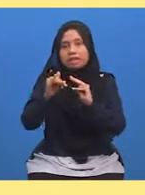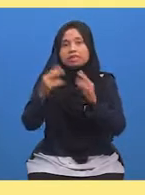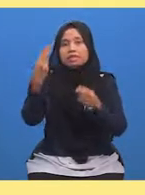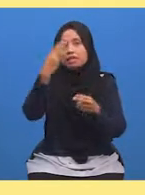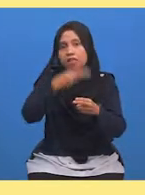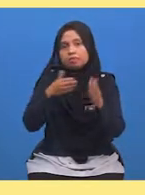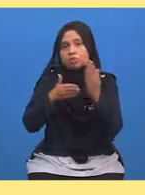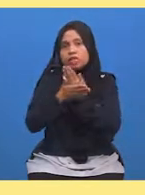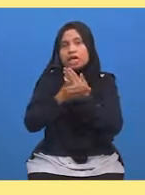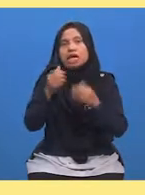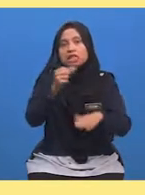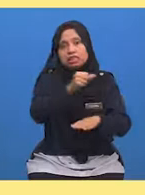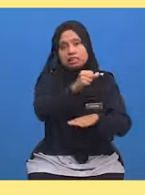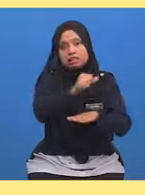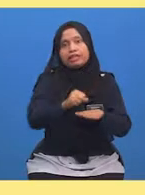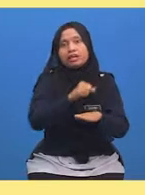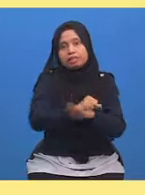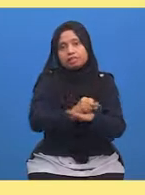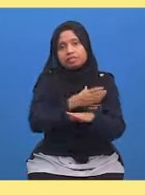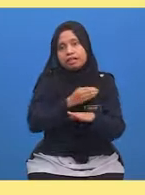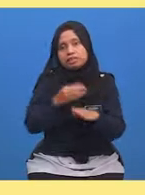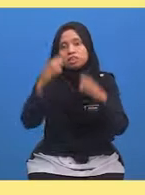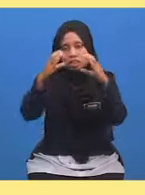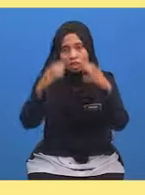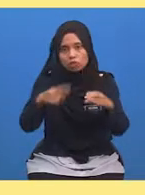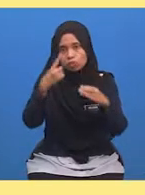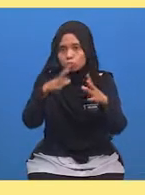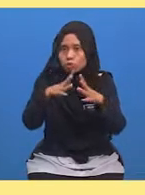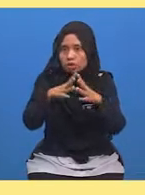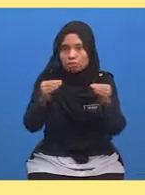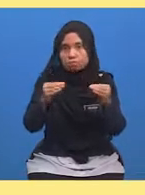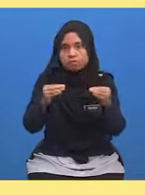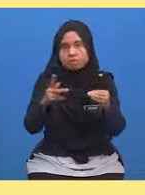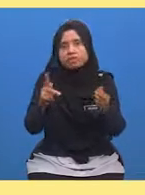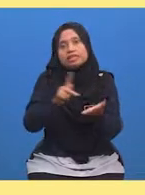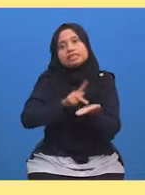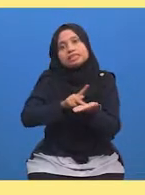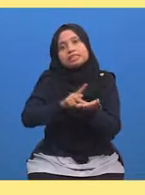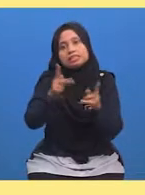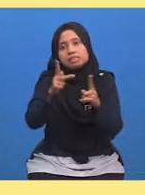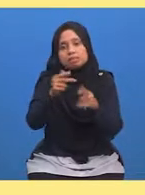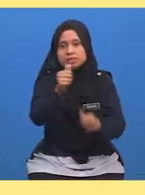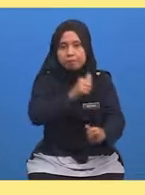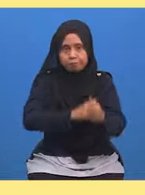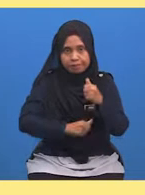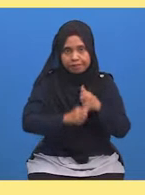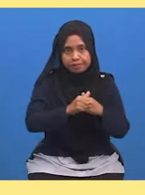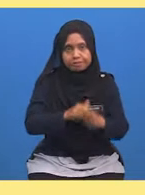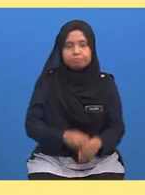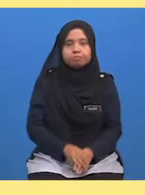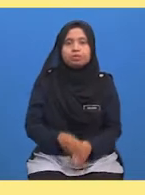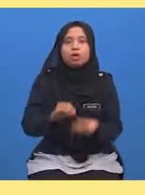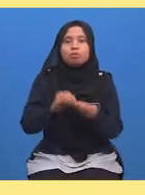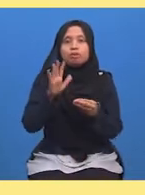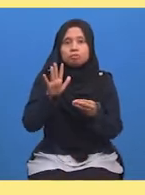dihadapi oleh syarikat serta penyelesaiannya dan kesan terhadap perniagaan. Yang